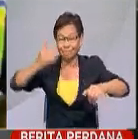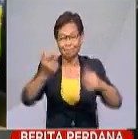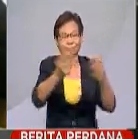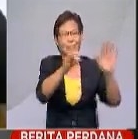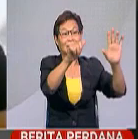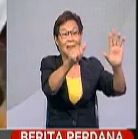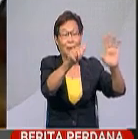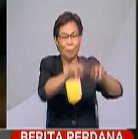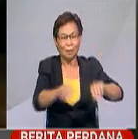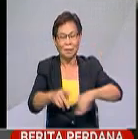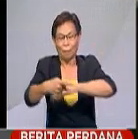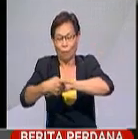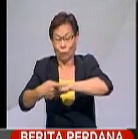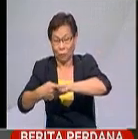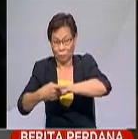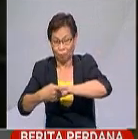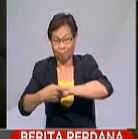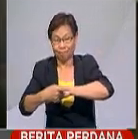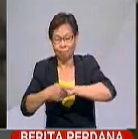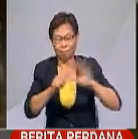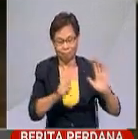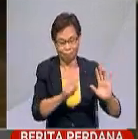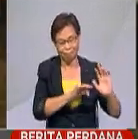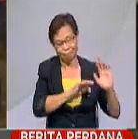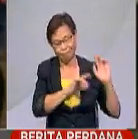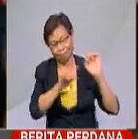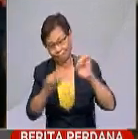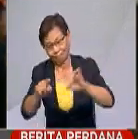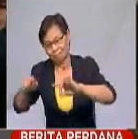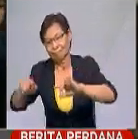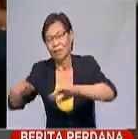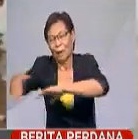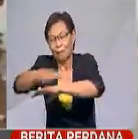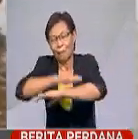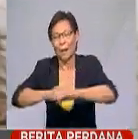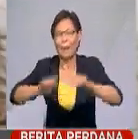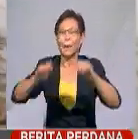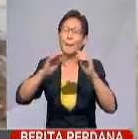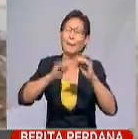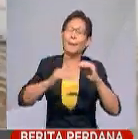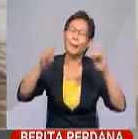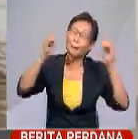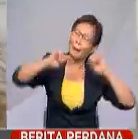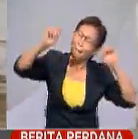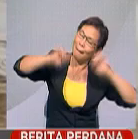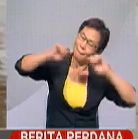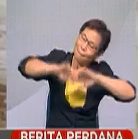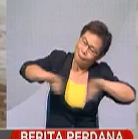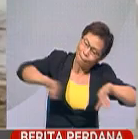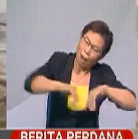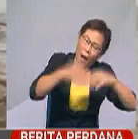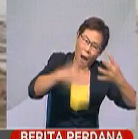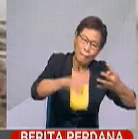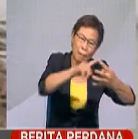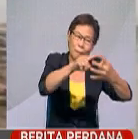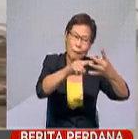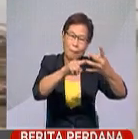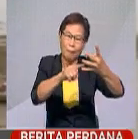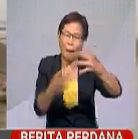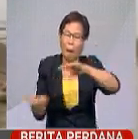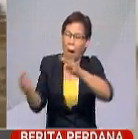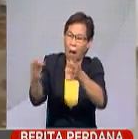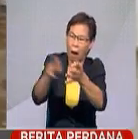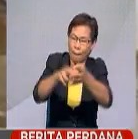6 pelajar politeknik berkenaan dikatakan ke pantai untuk berkelah dan mandi-manda sebelum 4 daripada mereka dilaporkan